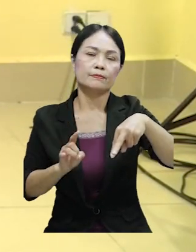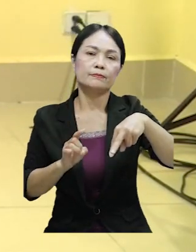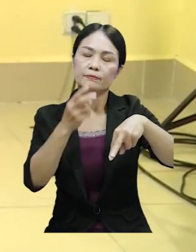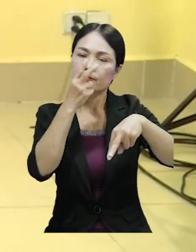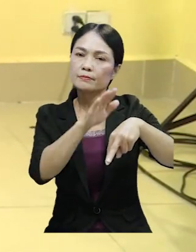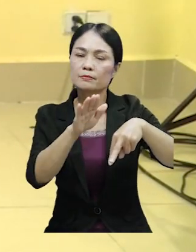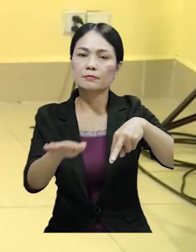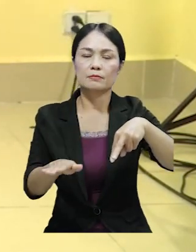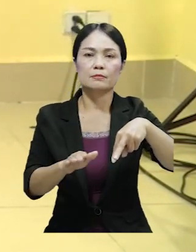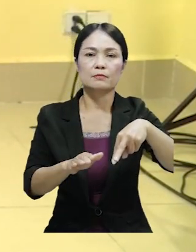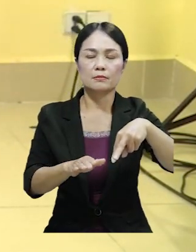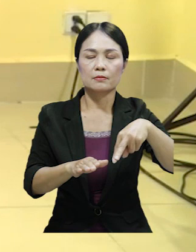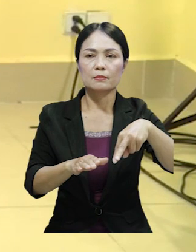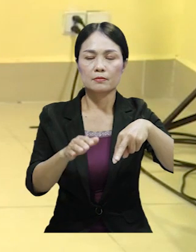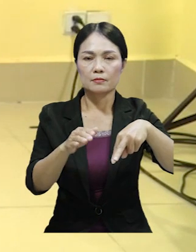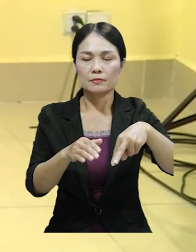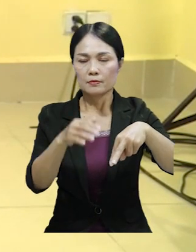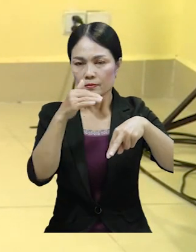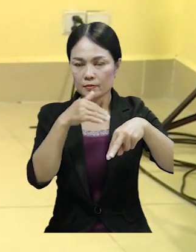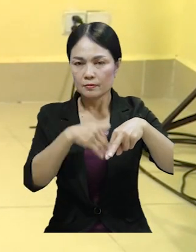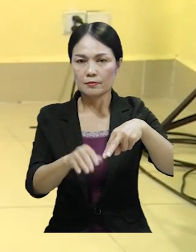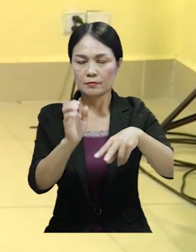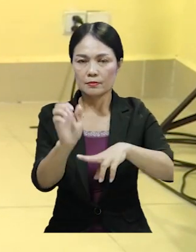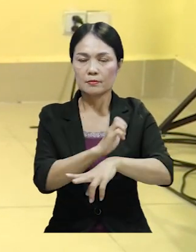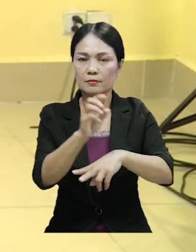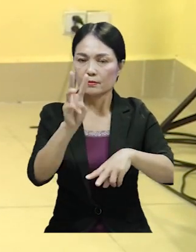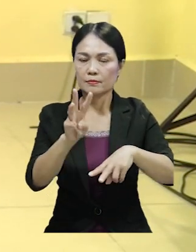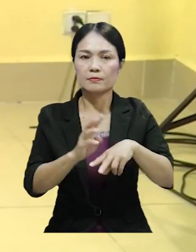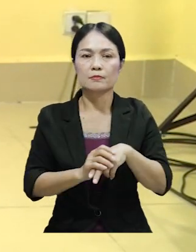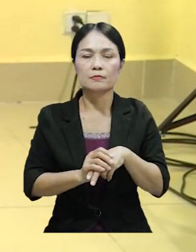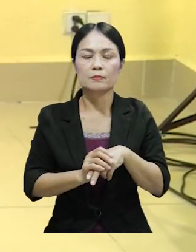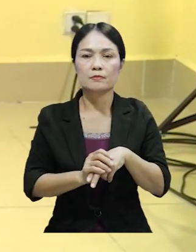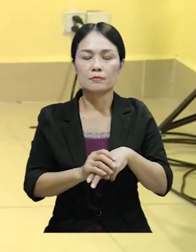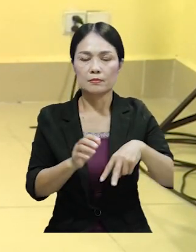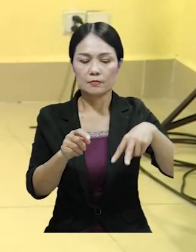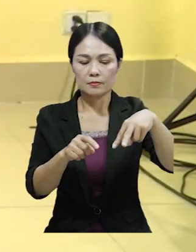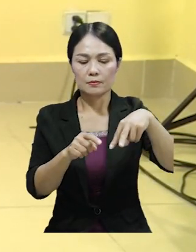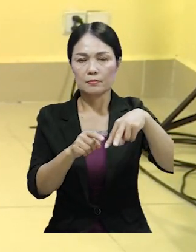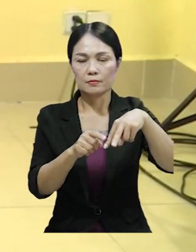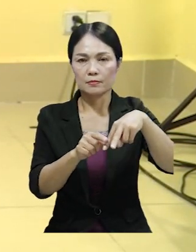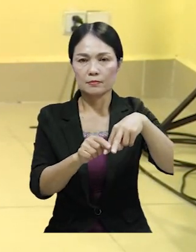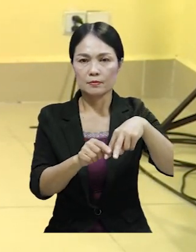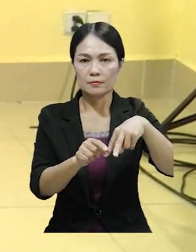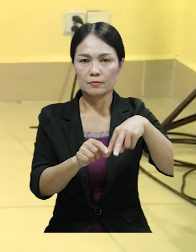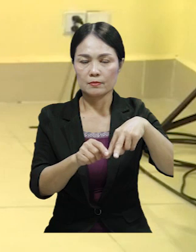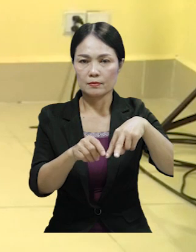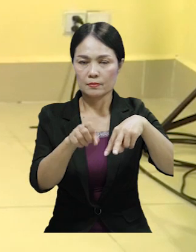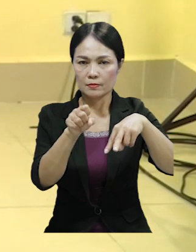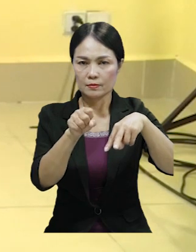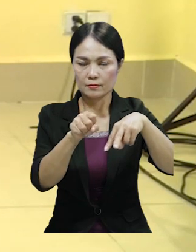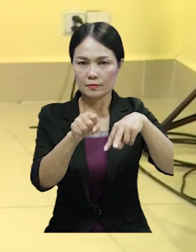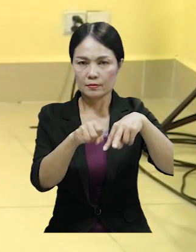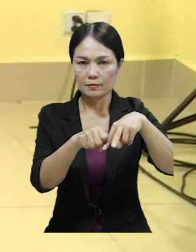កូនហើយបន្ទាប់មកចូលចង្វាក់ទី3ចង្វាក់ទី3ធ្វើម៉េចកូនគោះជើងស្ដាំក្រោយ1ហើយទម្ង